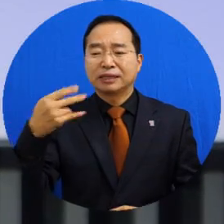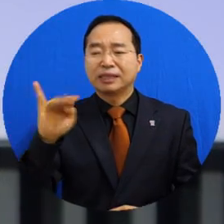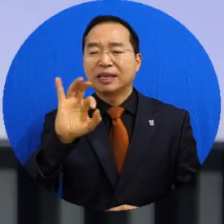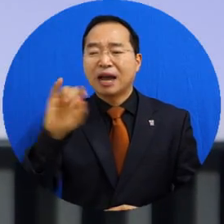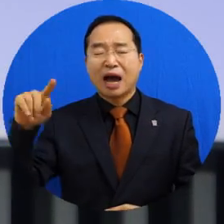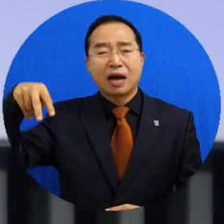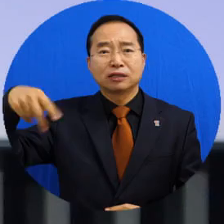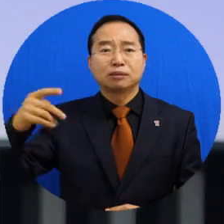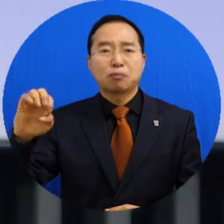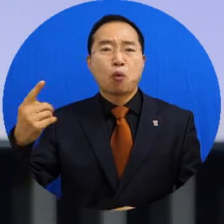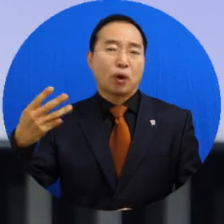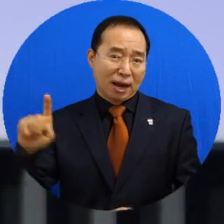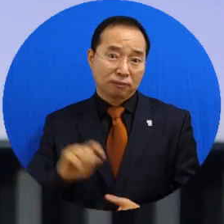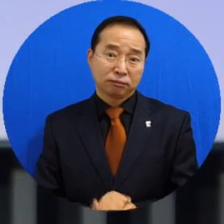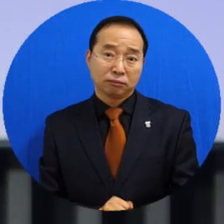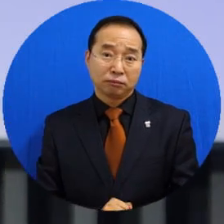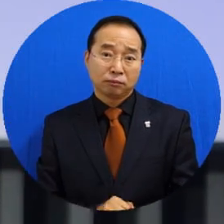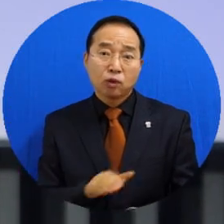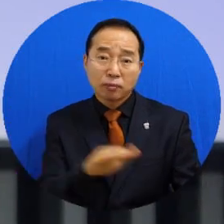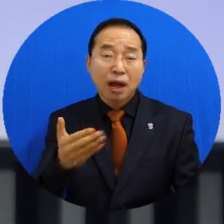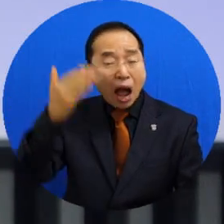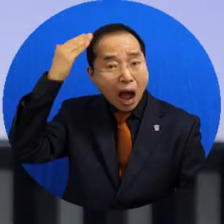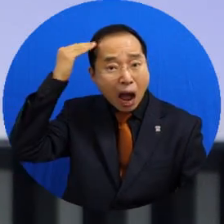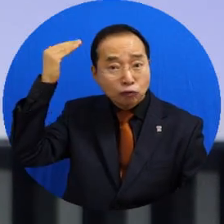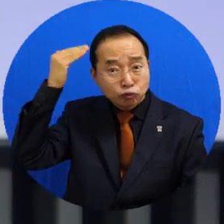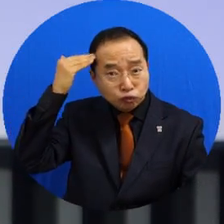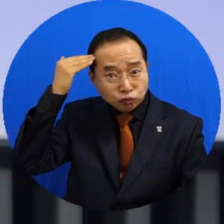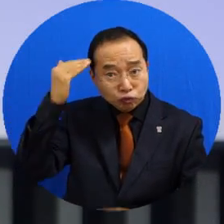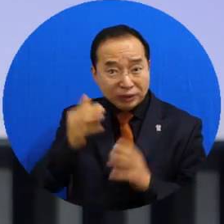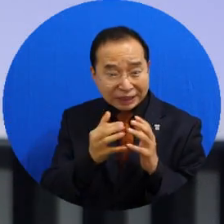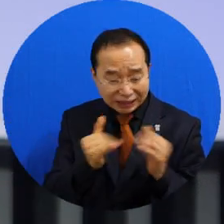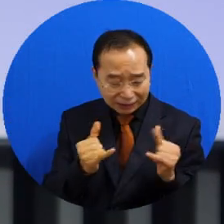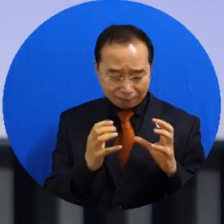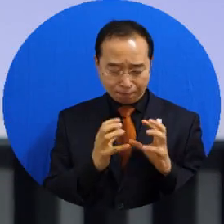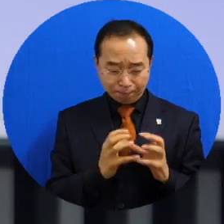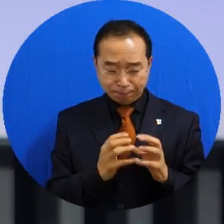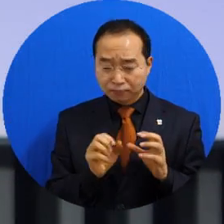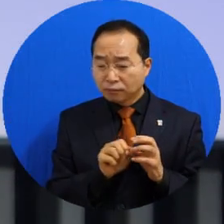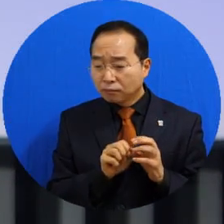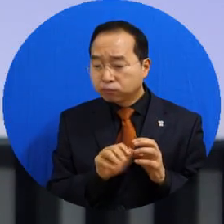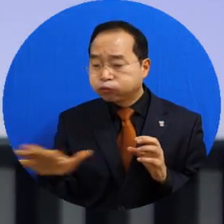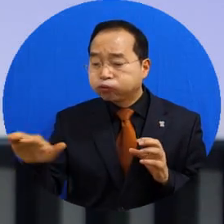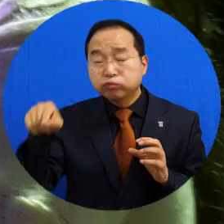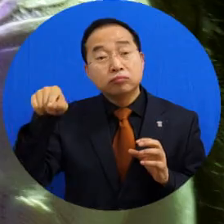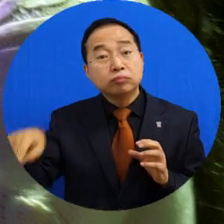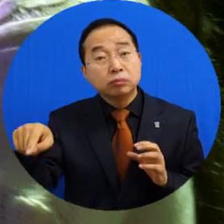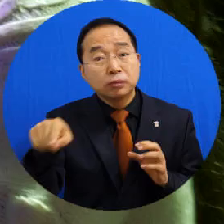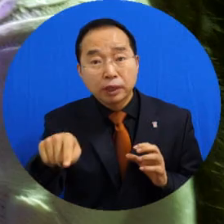디아스포라, 그러니까 한인 디아스포라에 대해서 살면서 생각해 보신 적이 있으신가요?